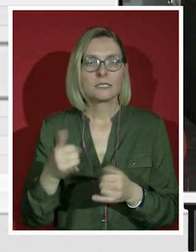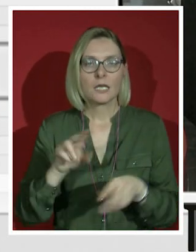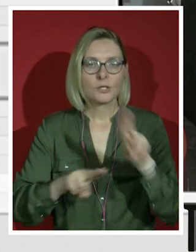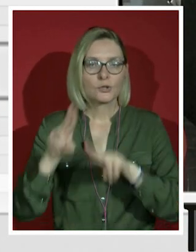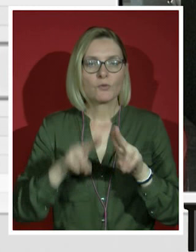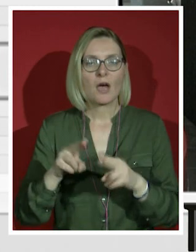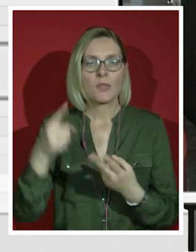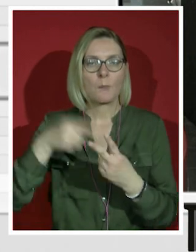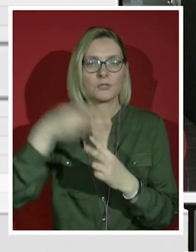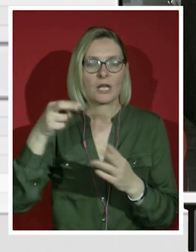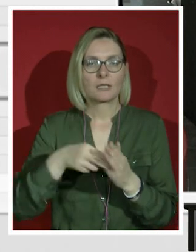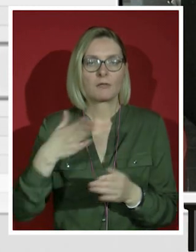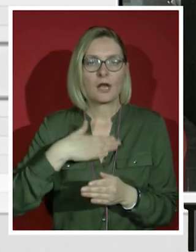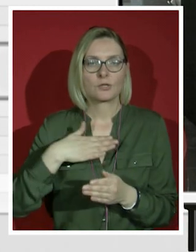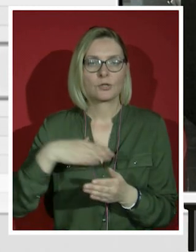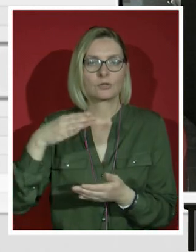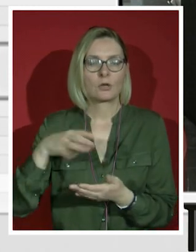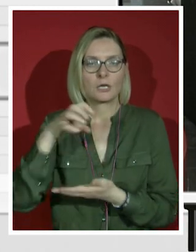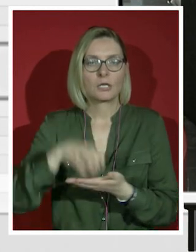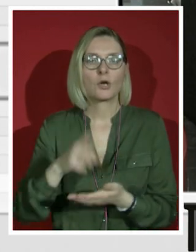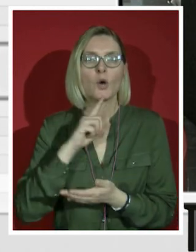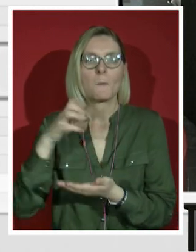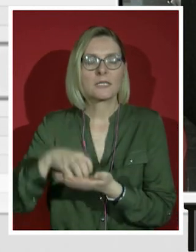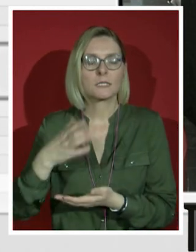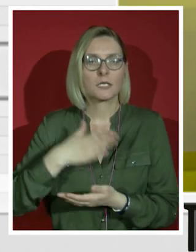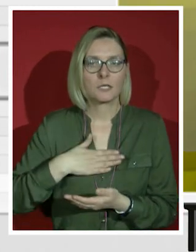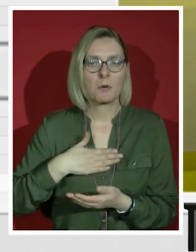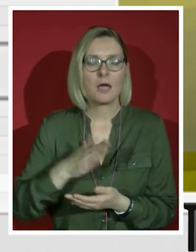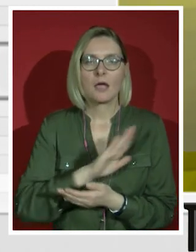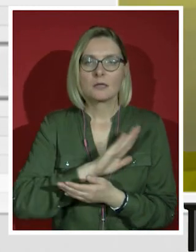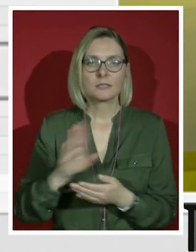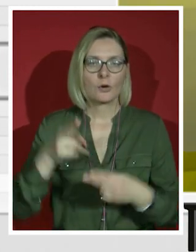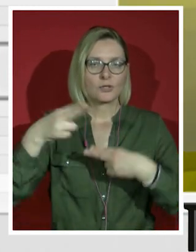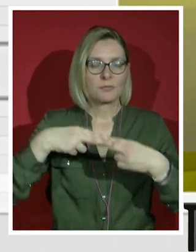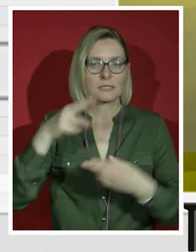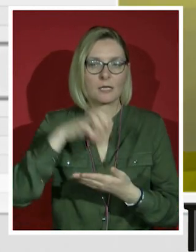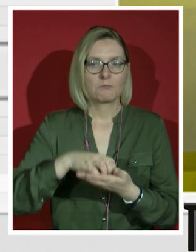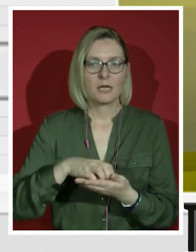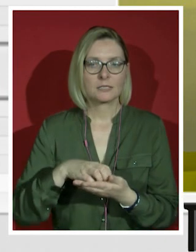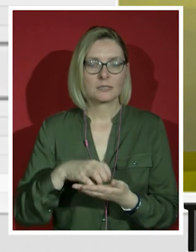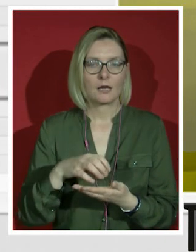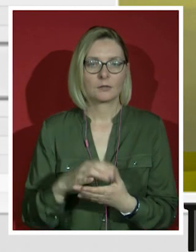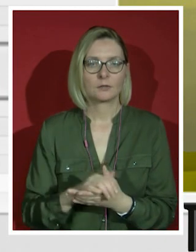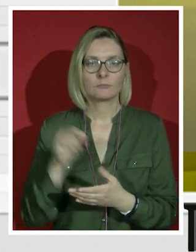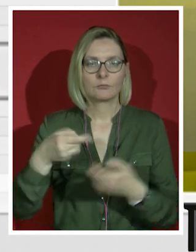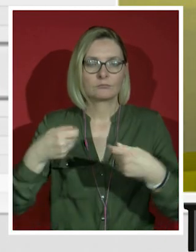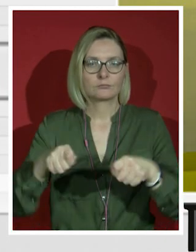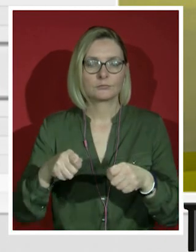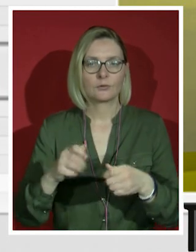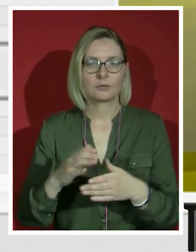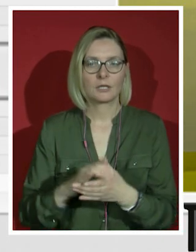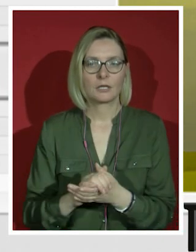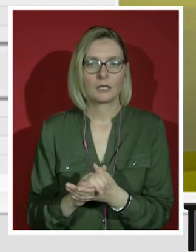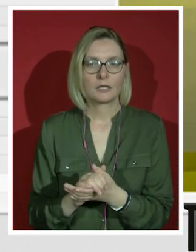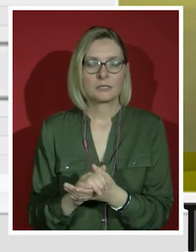пчелите овде во нашиот регион? На кои локации ги имаме? Секогаш блиските локации до градовите се